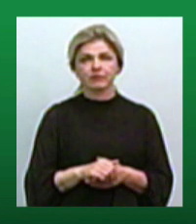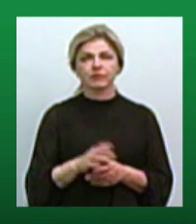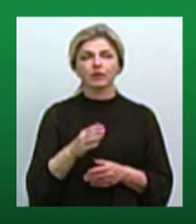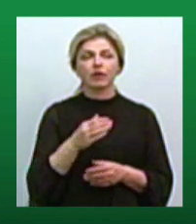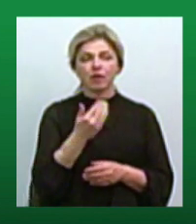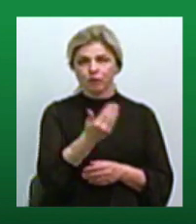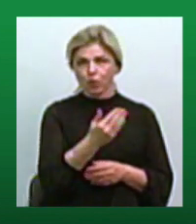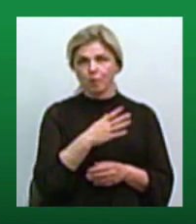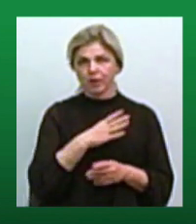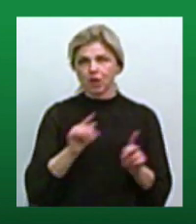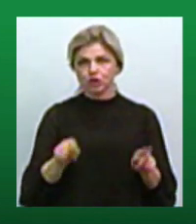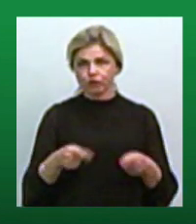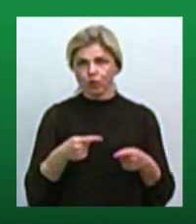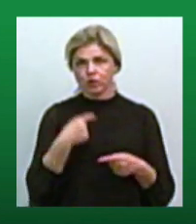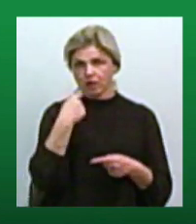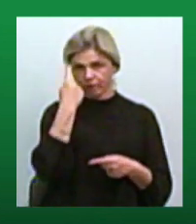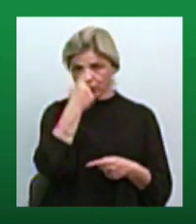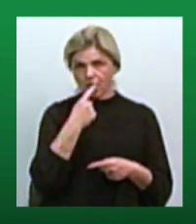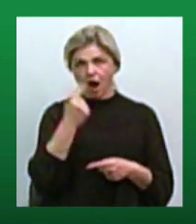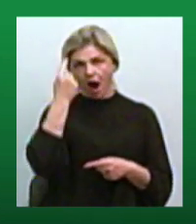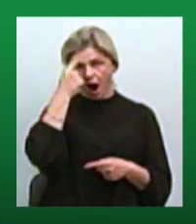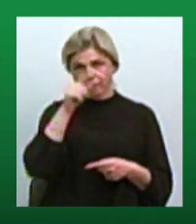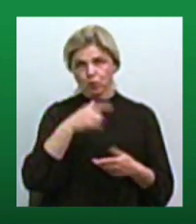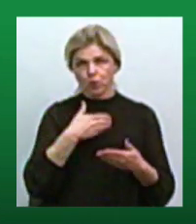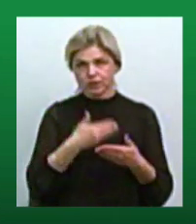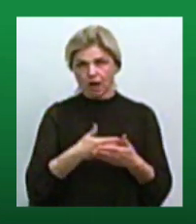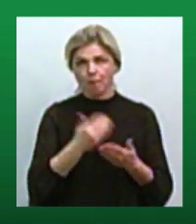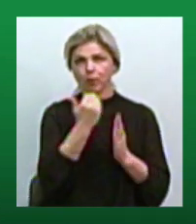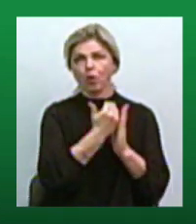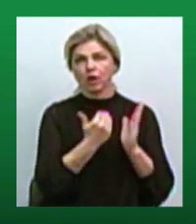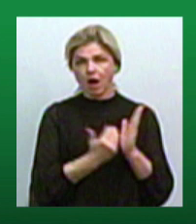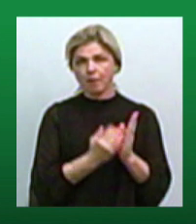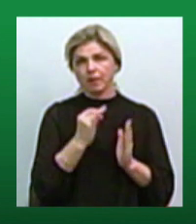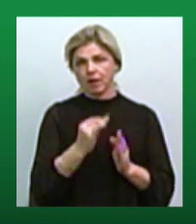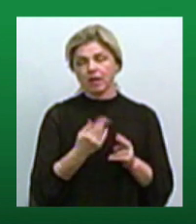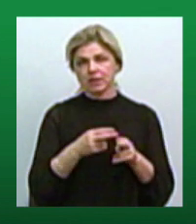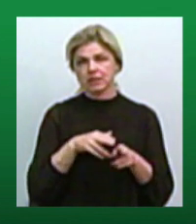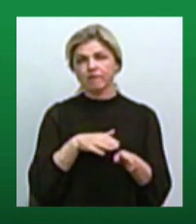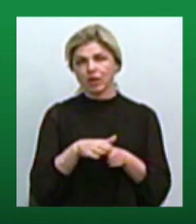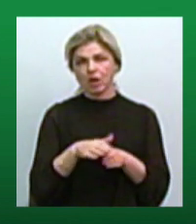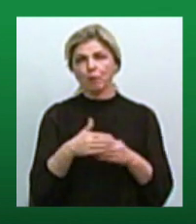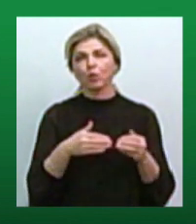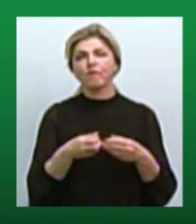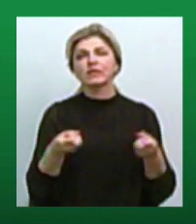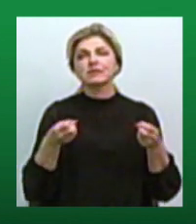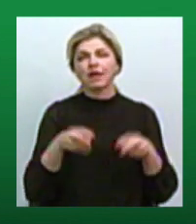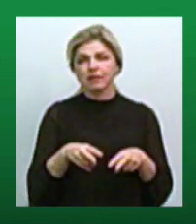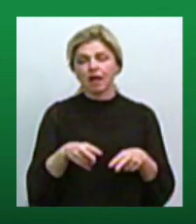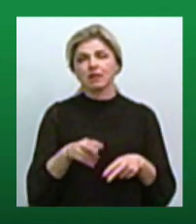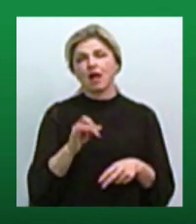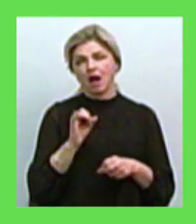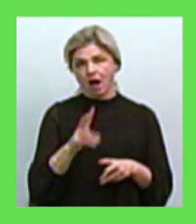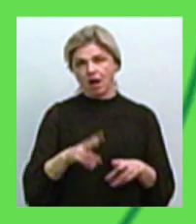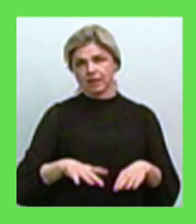створено власно, це авторська програма, і я себе реалізовую як професіонал, як викладач, як тренер, як